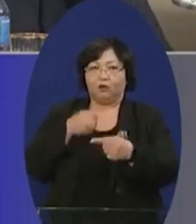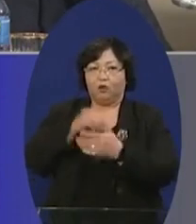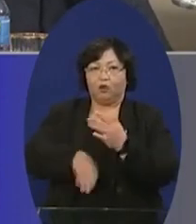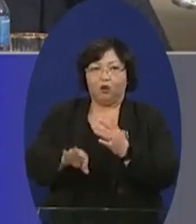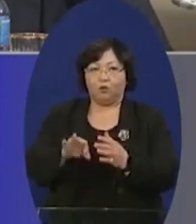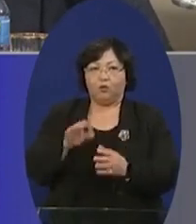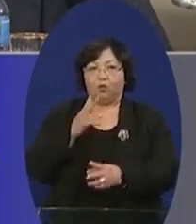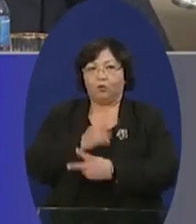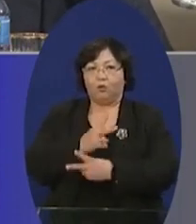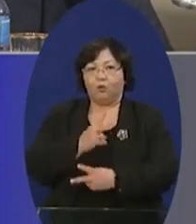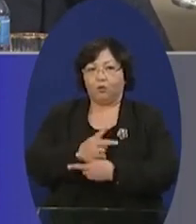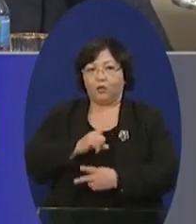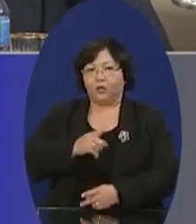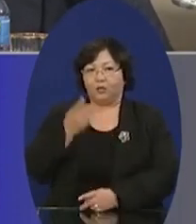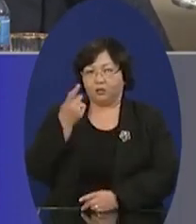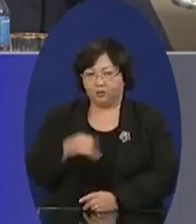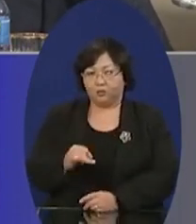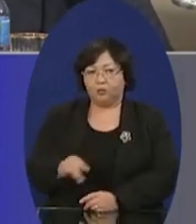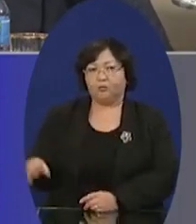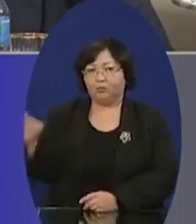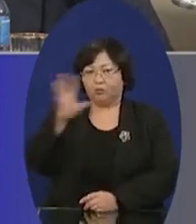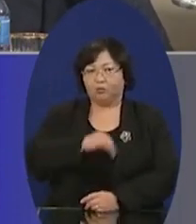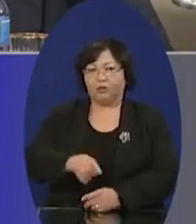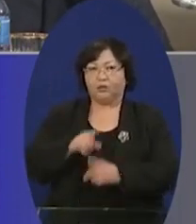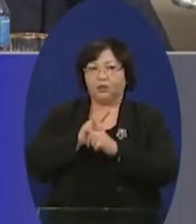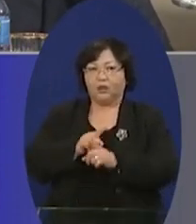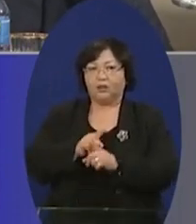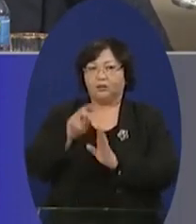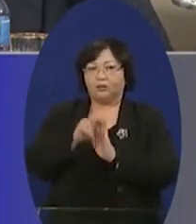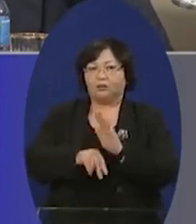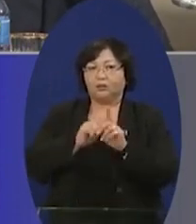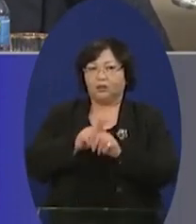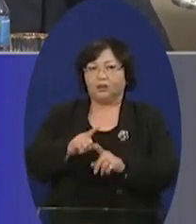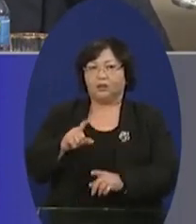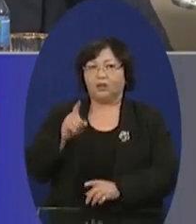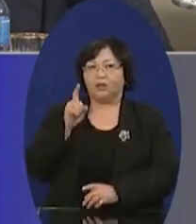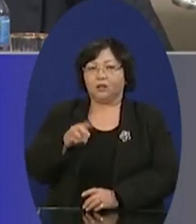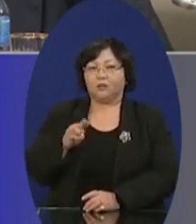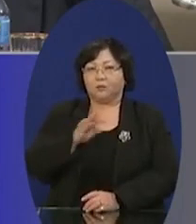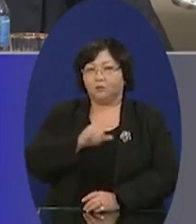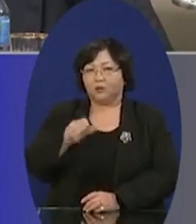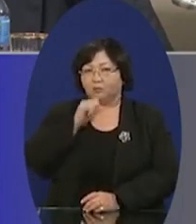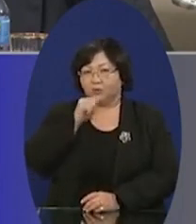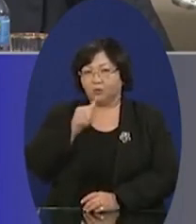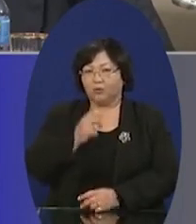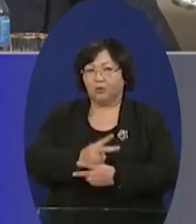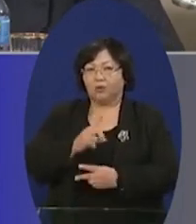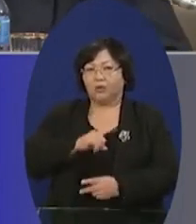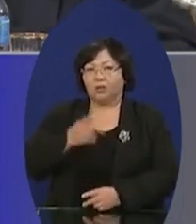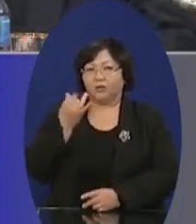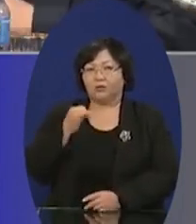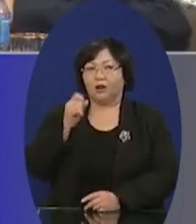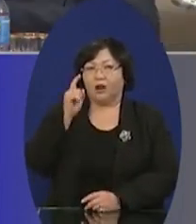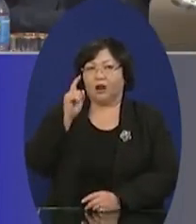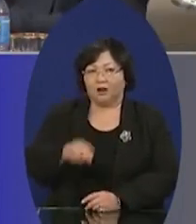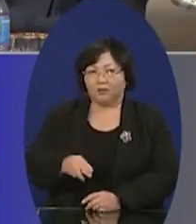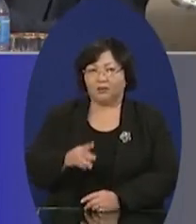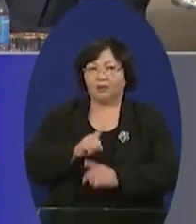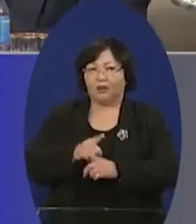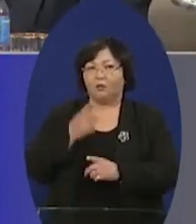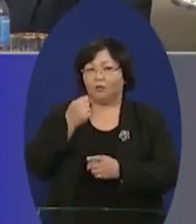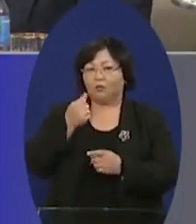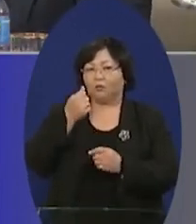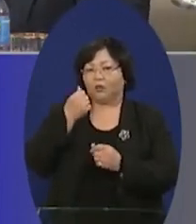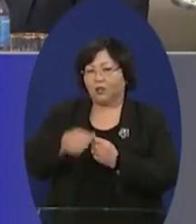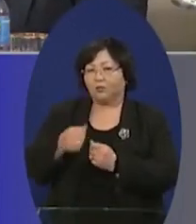эрхцүү нийтээр дагаж мөрдөх хэм хэмжээ биш. Ийм эрхцүү актаар энэ бүх мөнгийг захиран зарцуулах